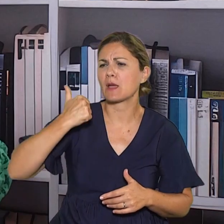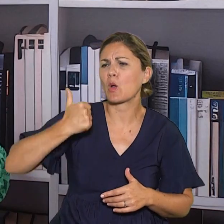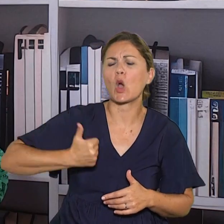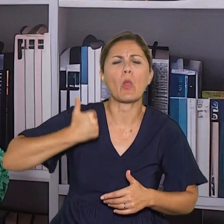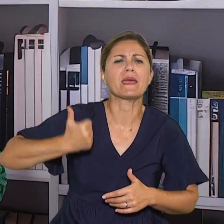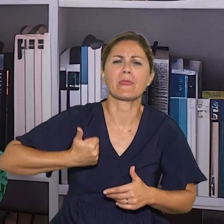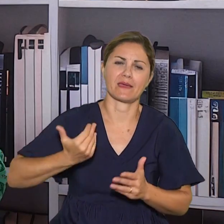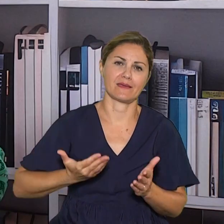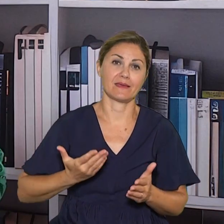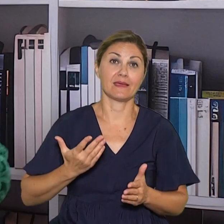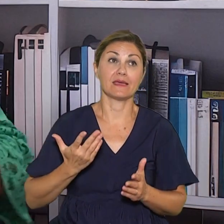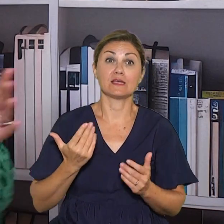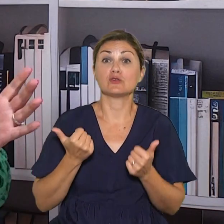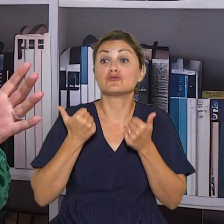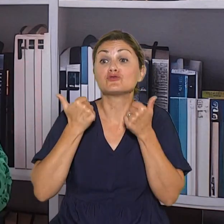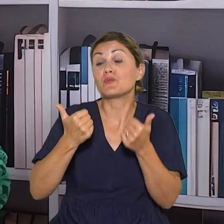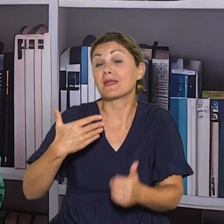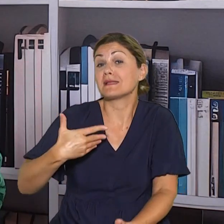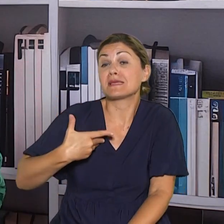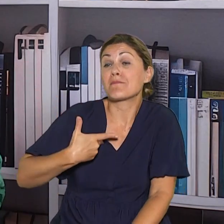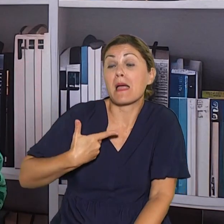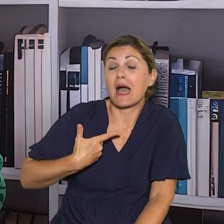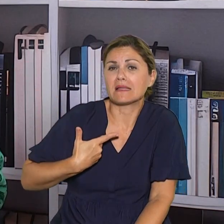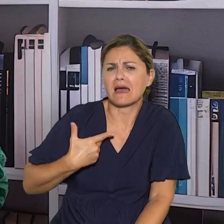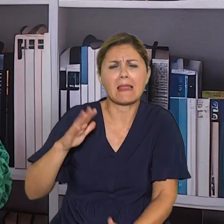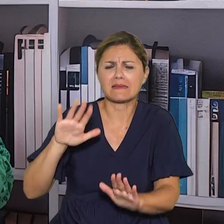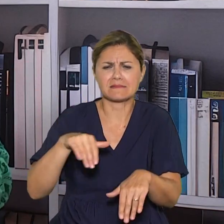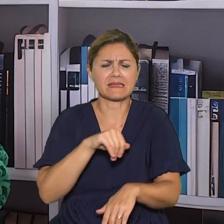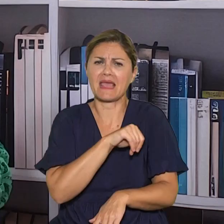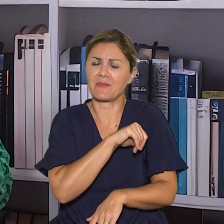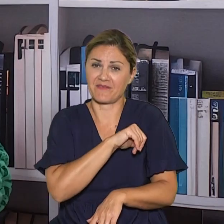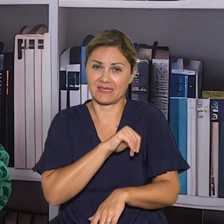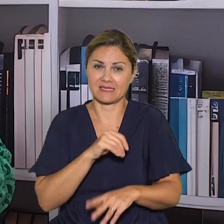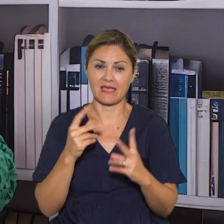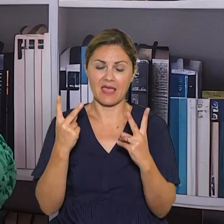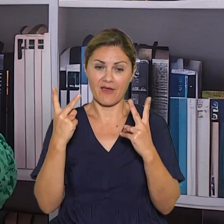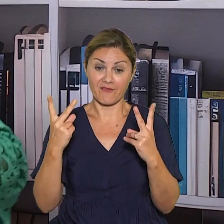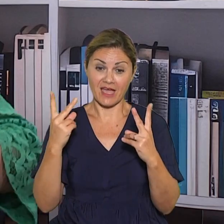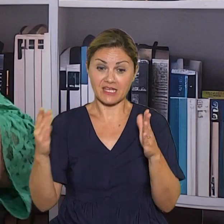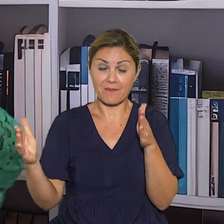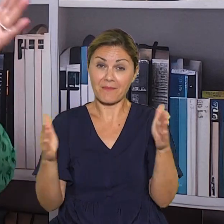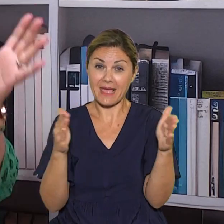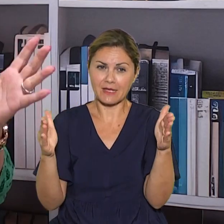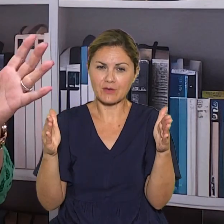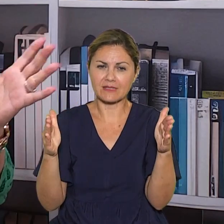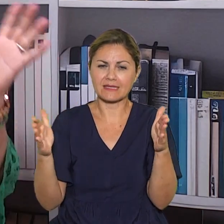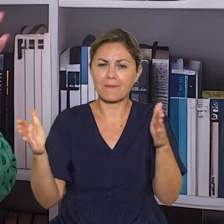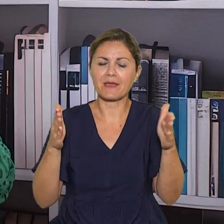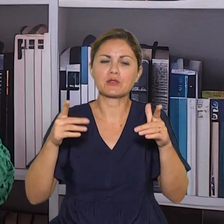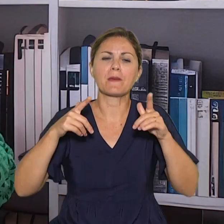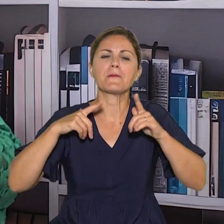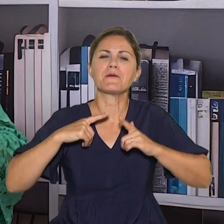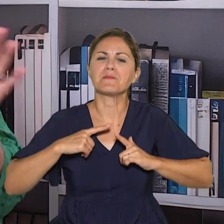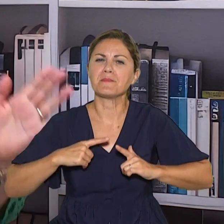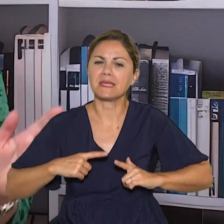su, mislim, stvarno je krasno kad si mlad i onda je sve bolje, ali kada je u tom životu najljepša situacija, kad